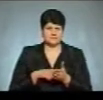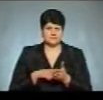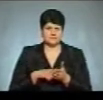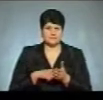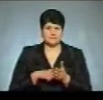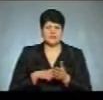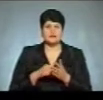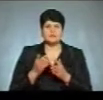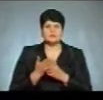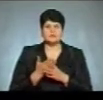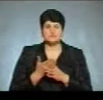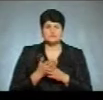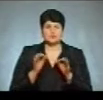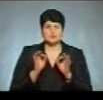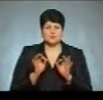на субсидію на восени.